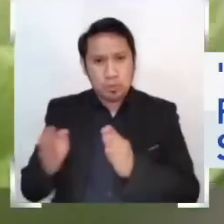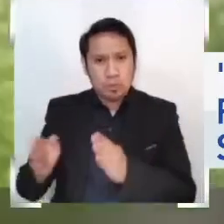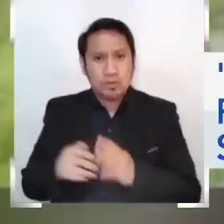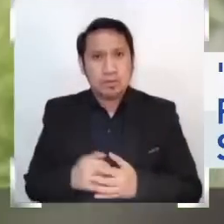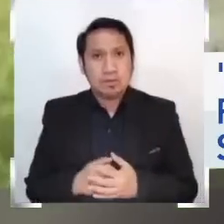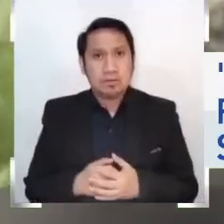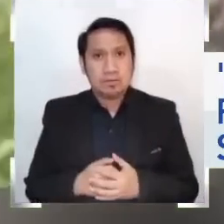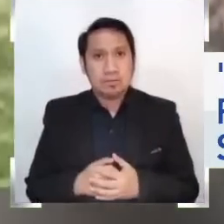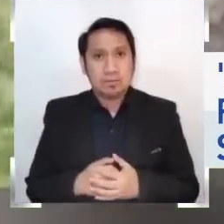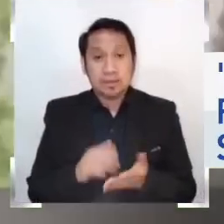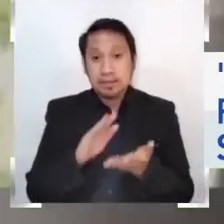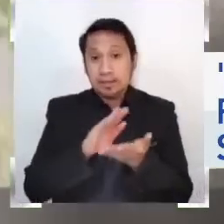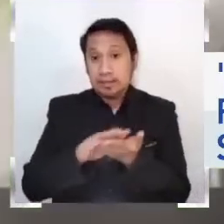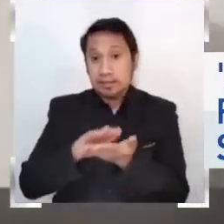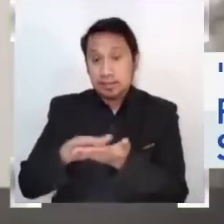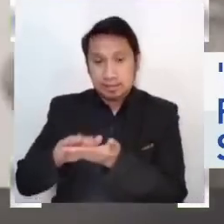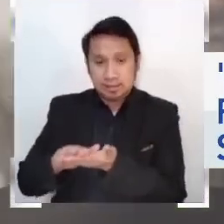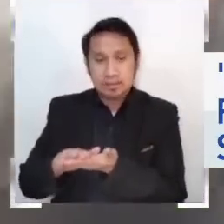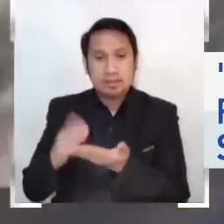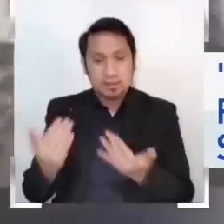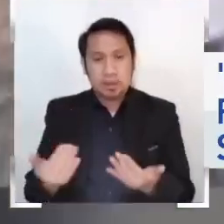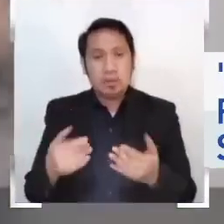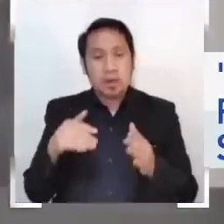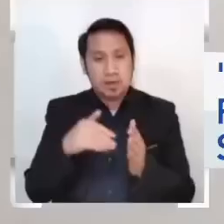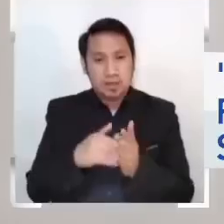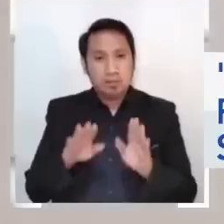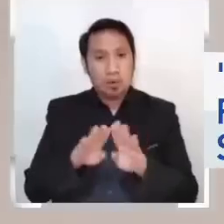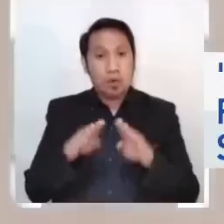Nilinis ito ng mga otoridad para muling buksan sa trapiko.